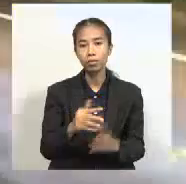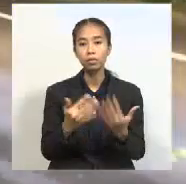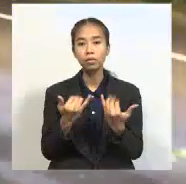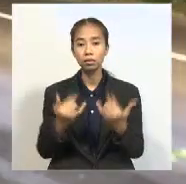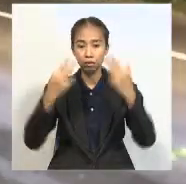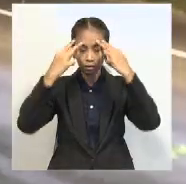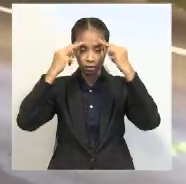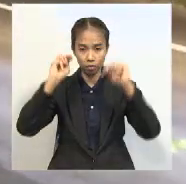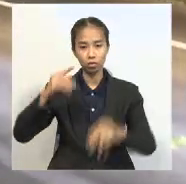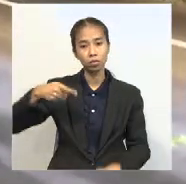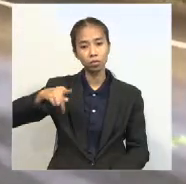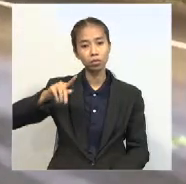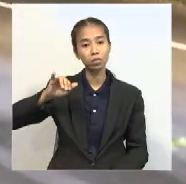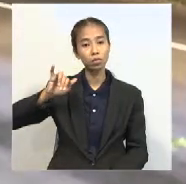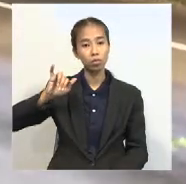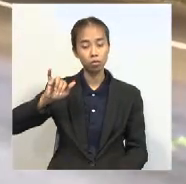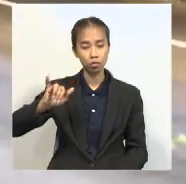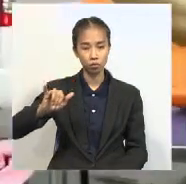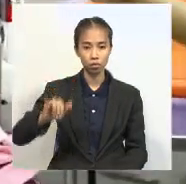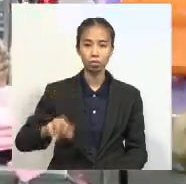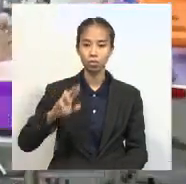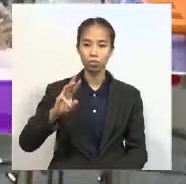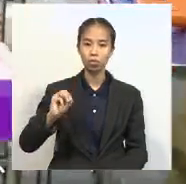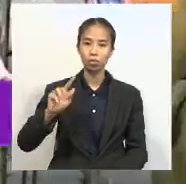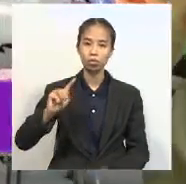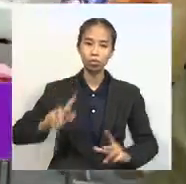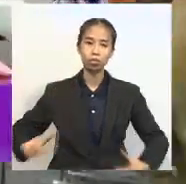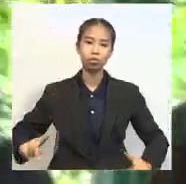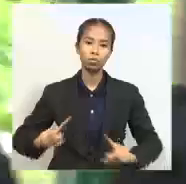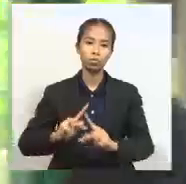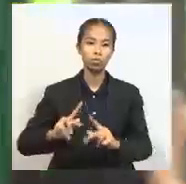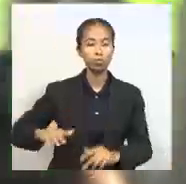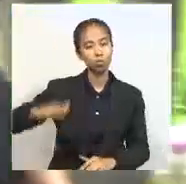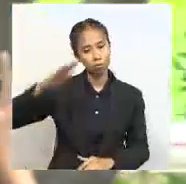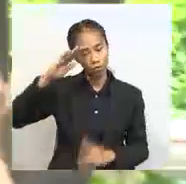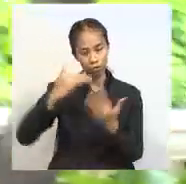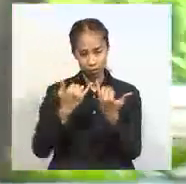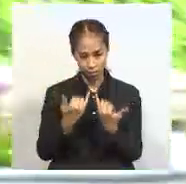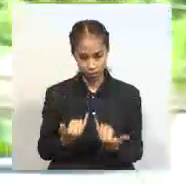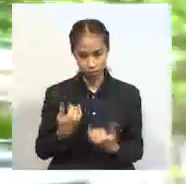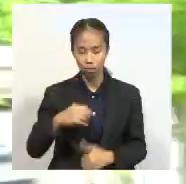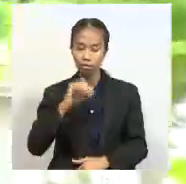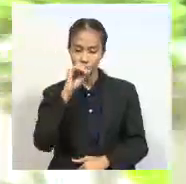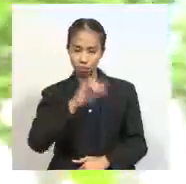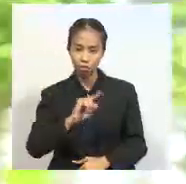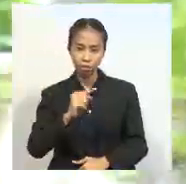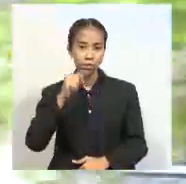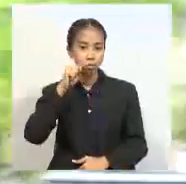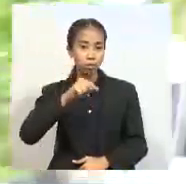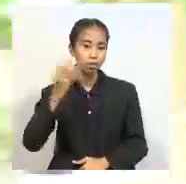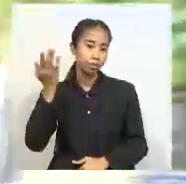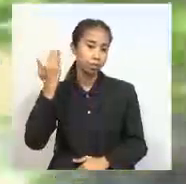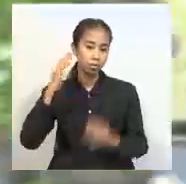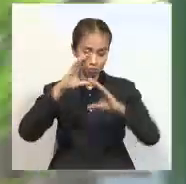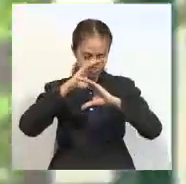ในเรื่องนี้พลเอกประยุทธ์จันทร์โอชานายกรัฐมนตรีและรัฐมนตรีว่าการกระทรวงกลาโหมกล่าวว่าได้สั่งการตั้งแต่เมื่อคืน